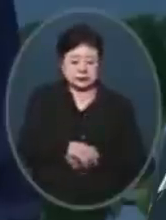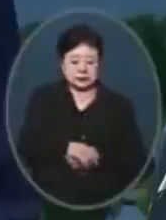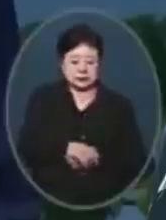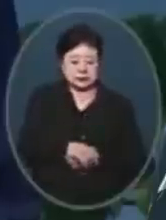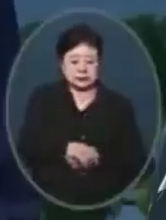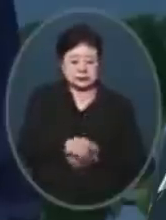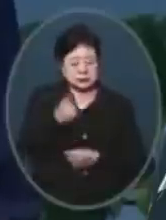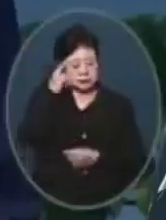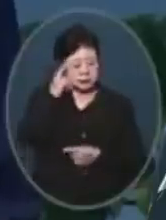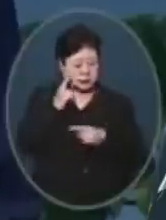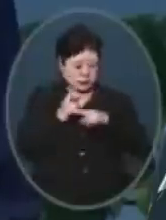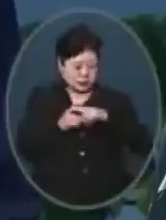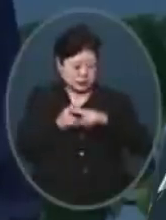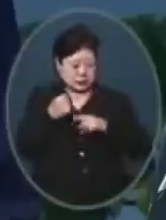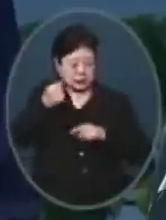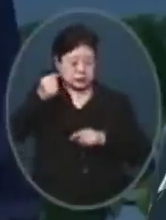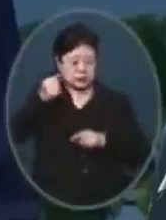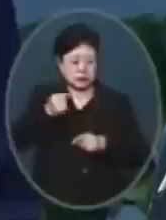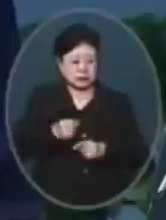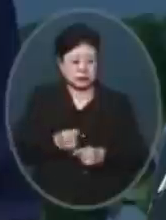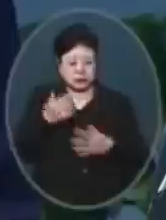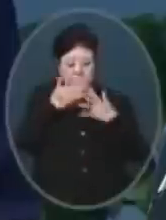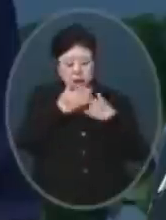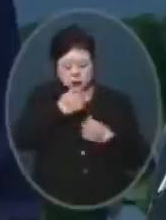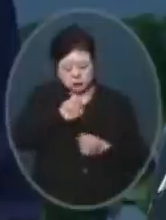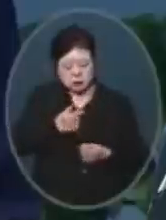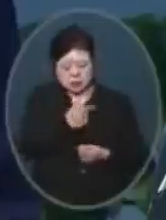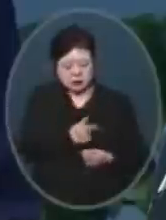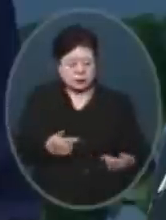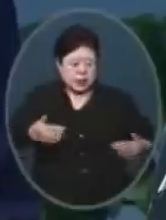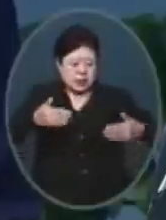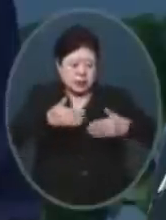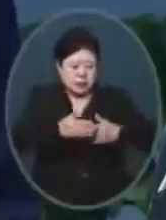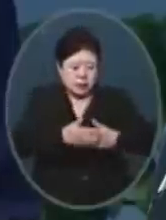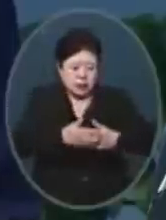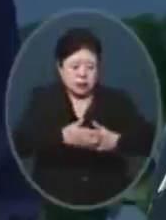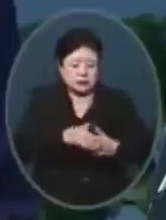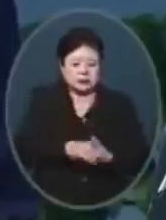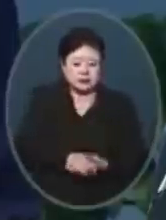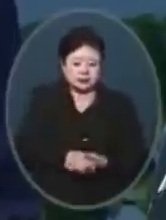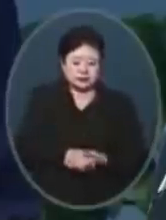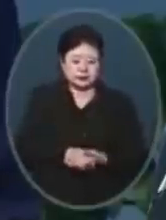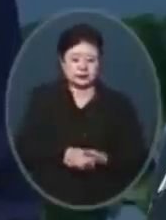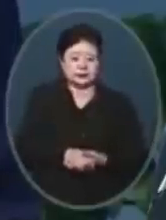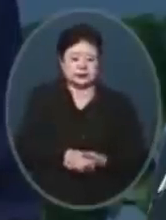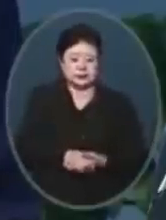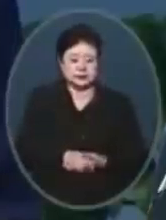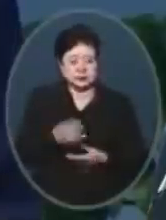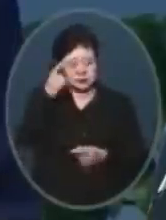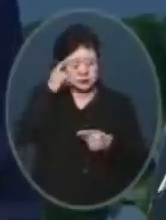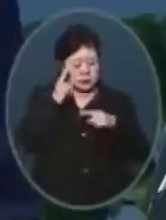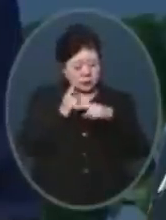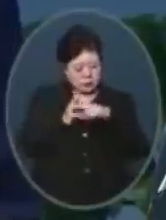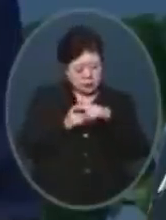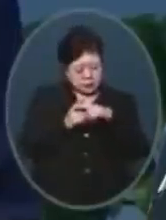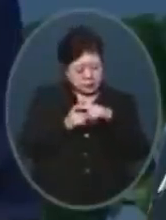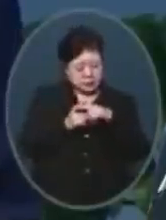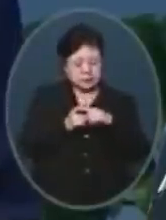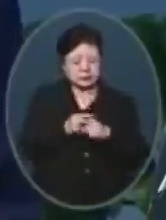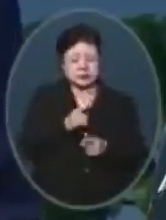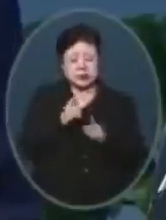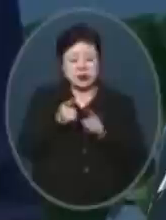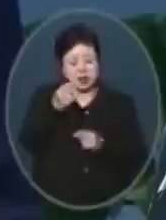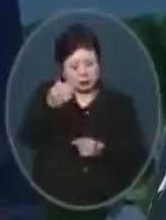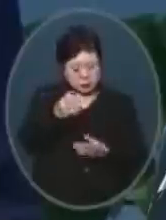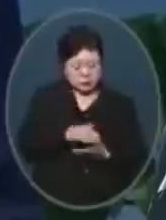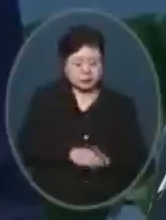긍정적으로 하고 환상과 꿈을 가슴에 품고 긍정적인 말을